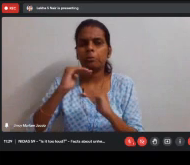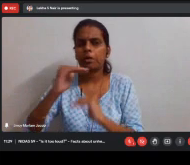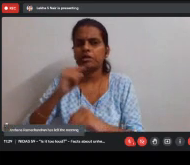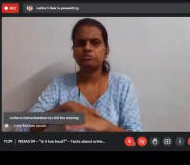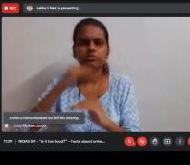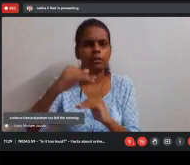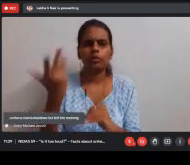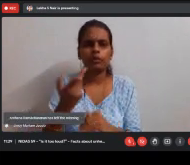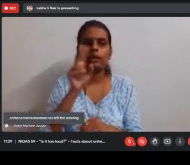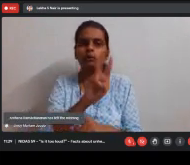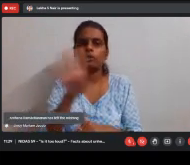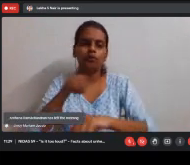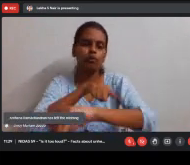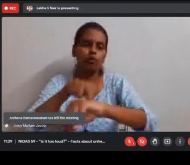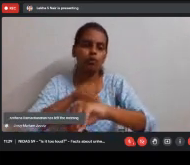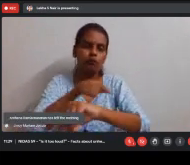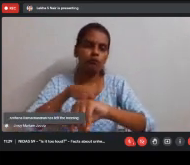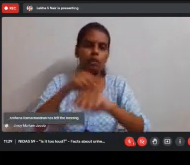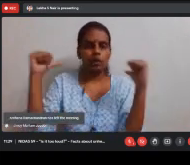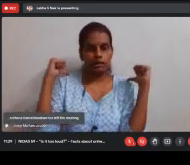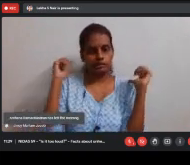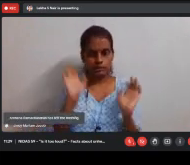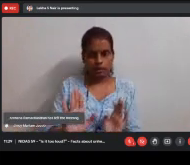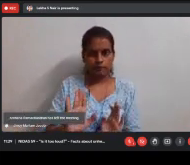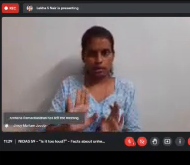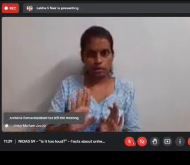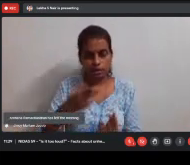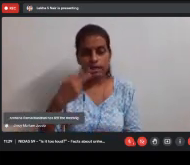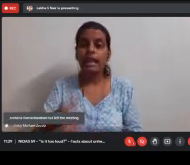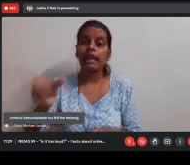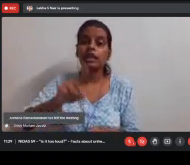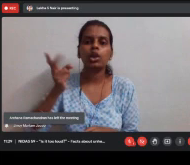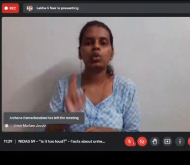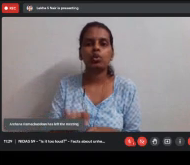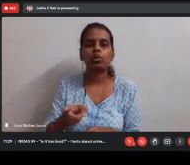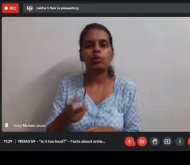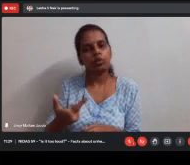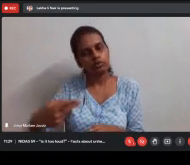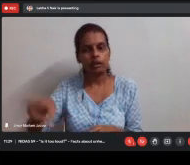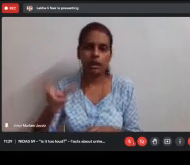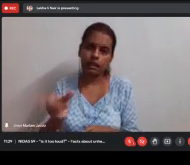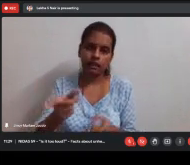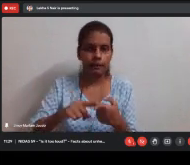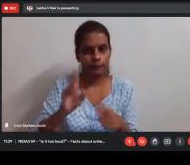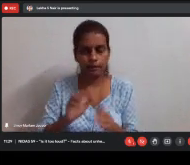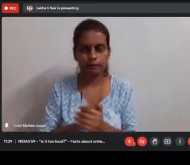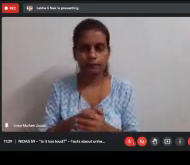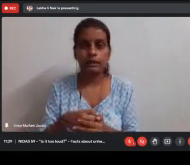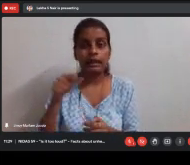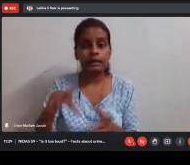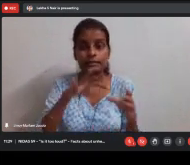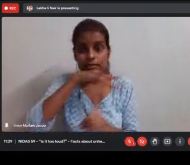ആയിട്ട് അതിന് പിന്നെ മൂവ് ചെയ്യാൻ പറ്റാത്തൊരവസ്ഥ. പക്ഷേ അത് എന്ത് ചെയ്യാൻ പറ്റും, കുറെ നാള് അല്ലെങ്കിൽ കുറച്ച് സമയം, കുറെ നാളല്ല